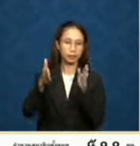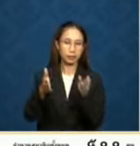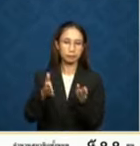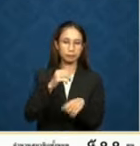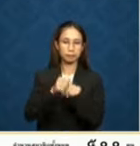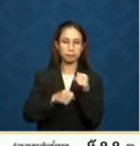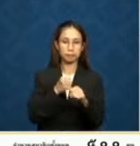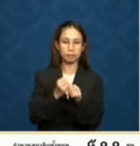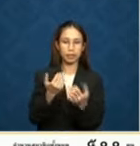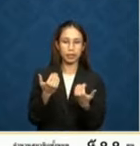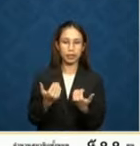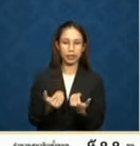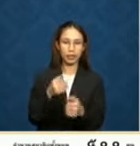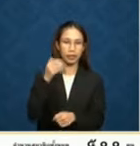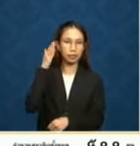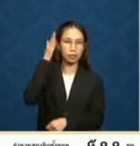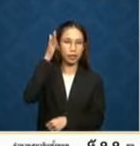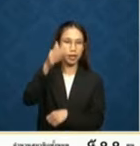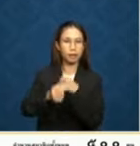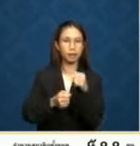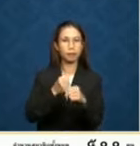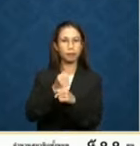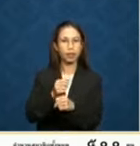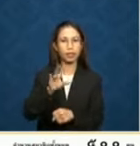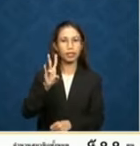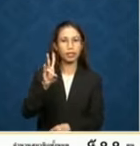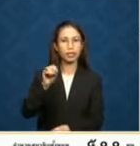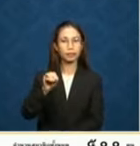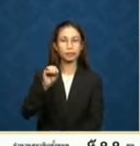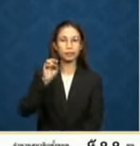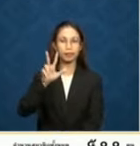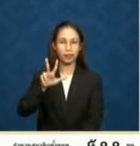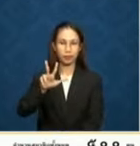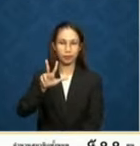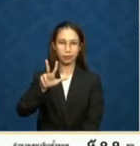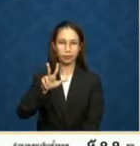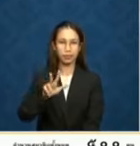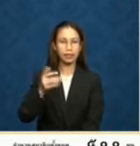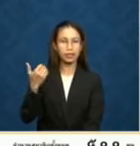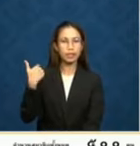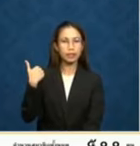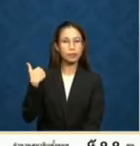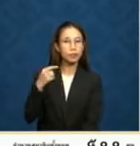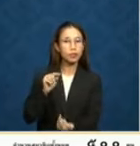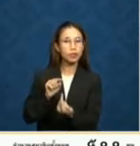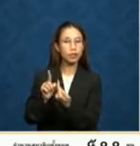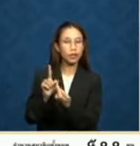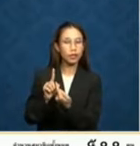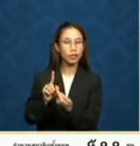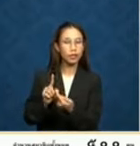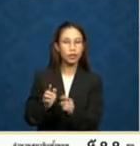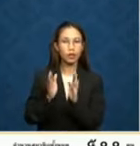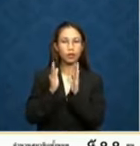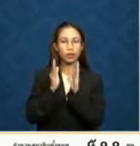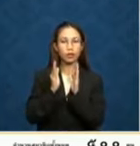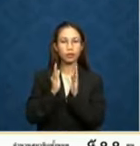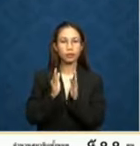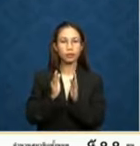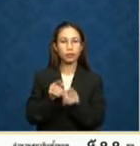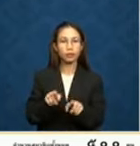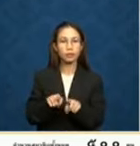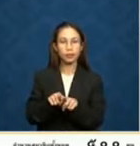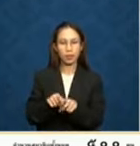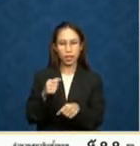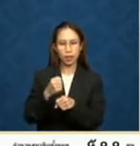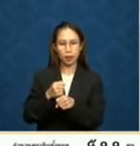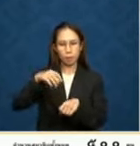7-3เราจะมีเพอนๆที่ถูกปลดออกจากภ